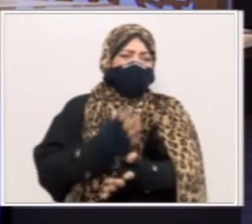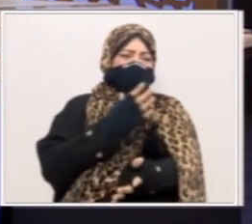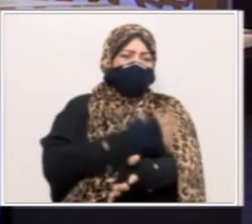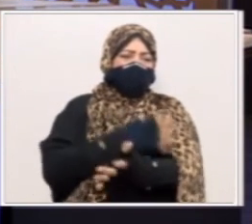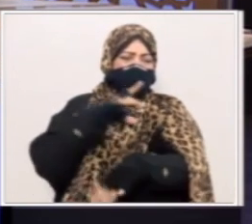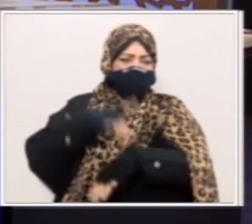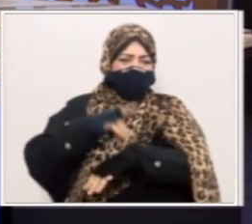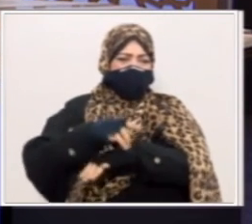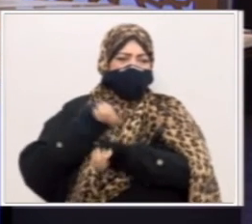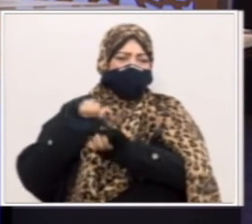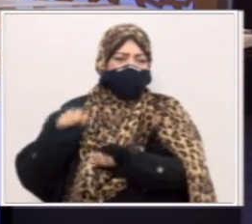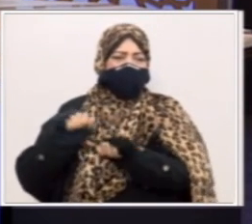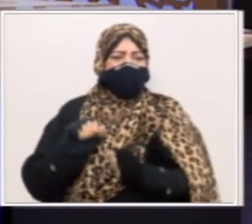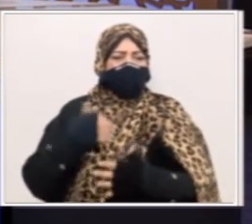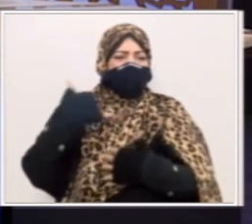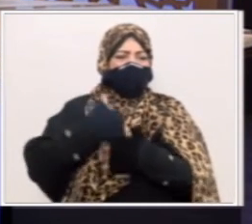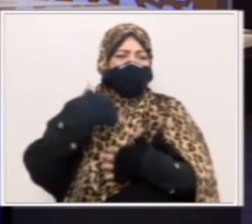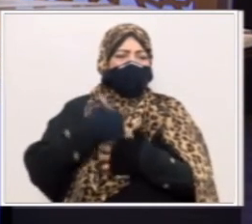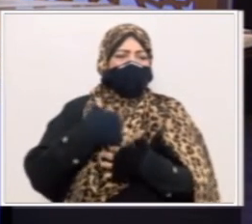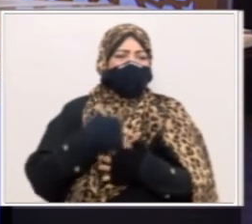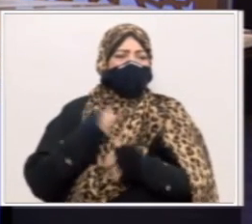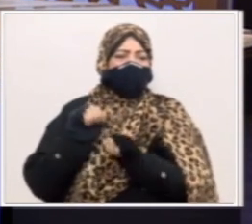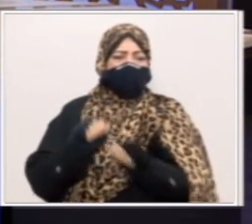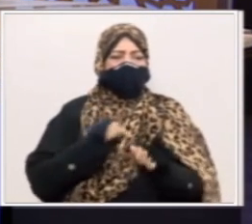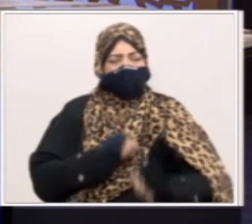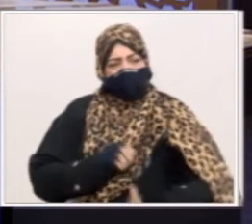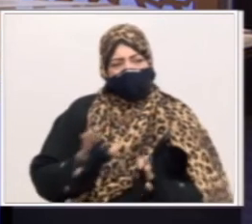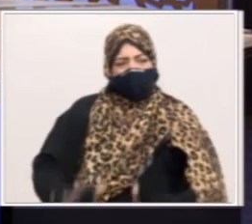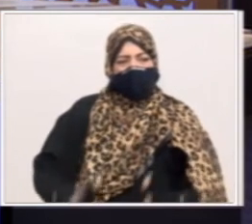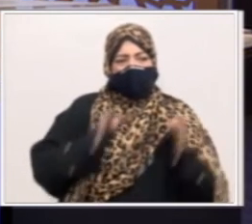الوضوء إلى التيمم أو من الغسل إلى التيمم كذلك.